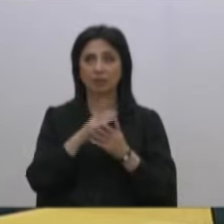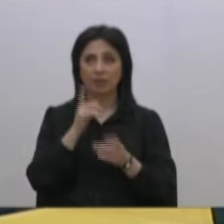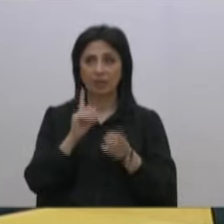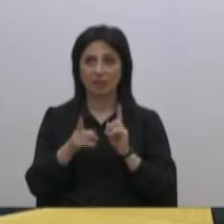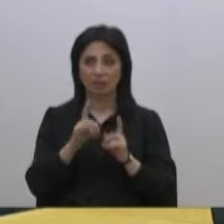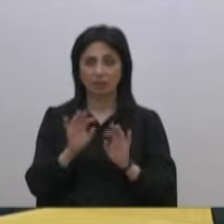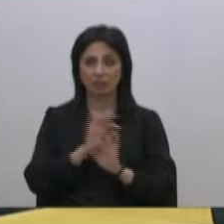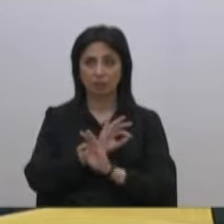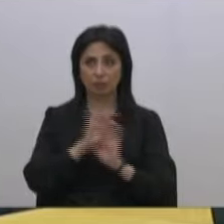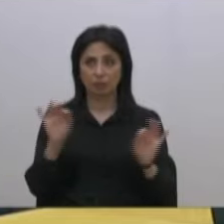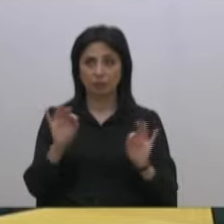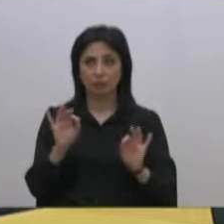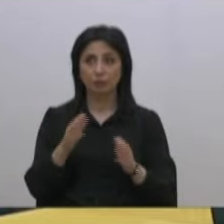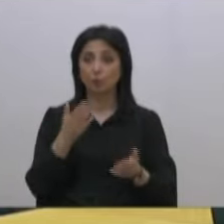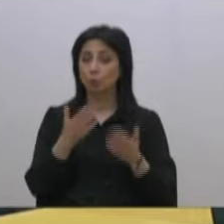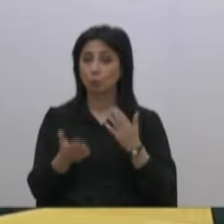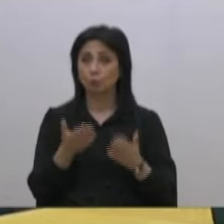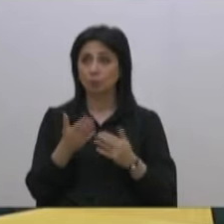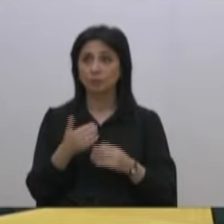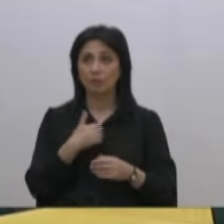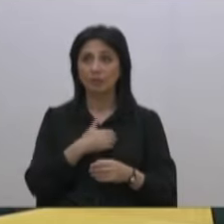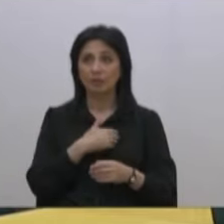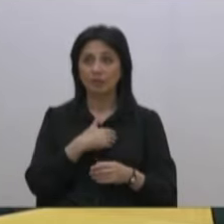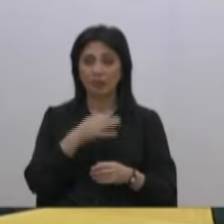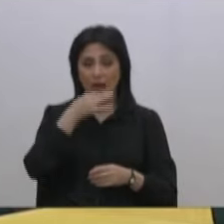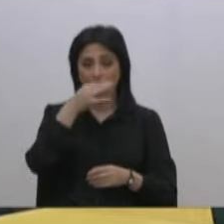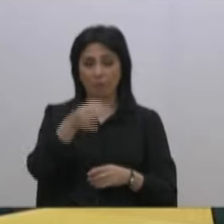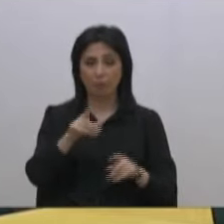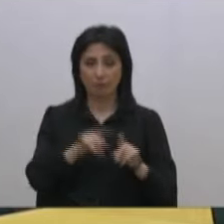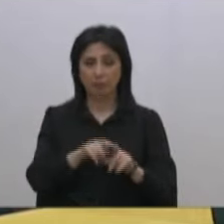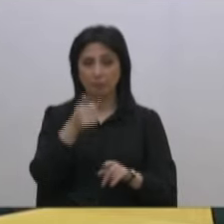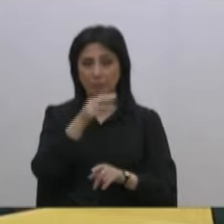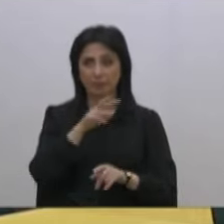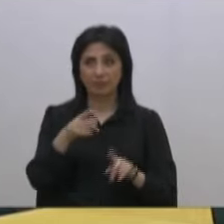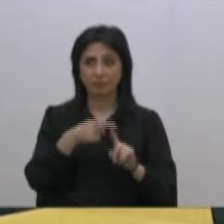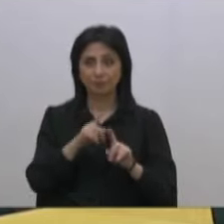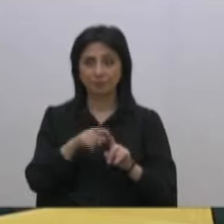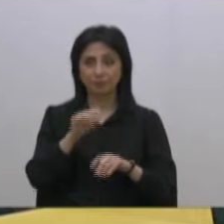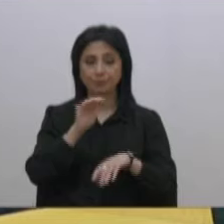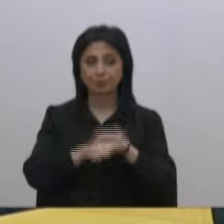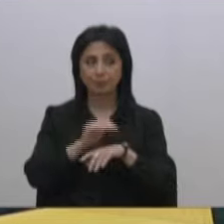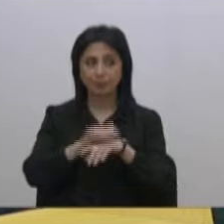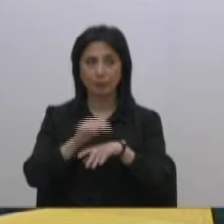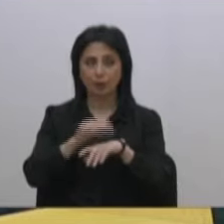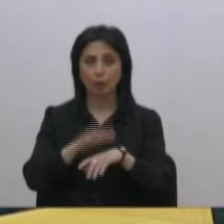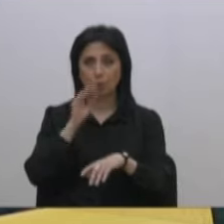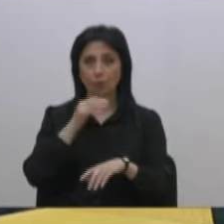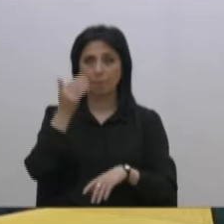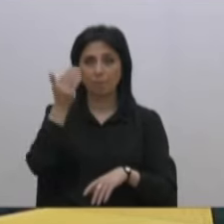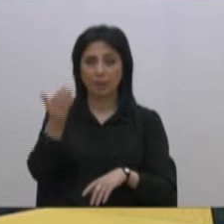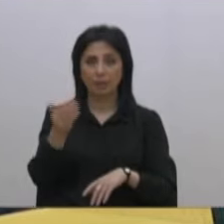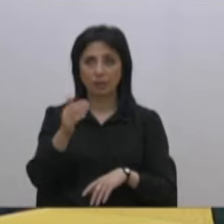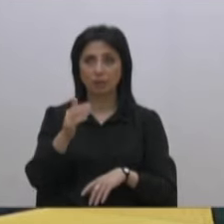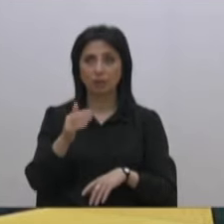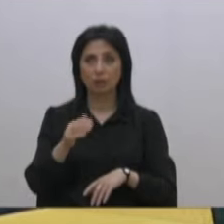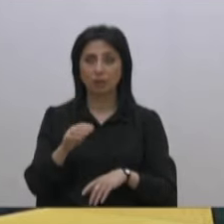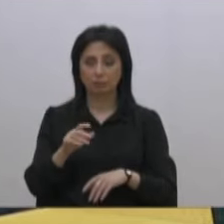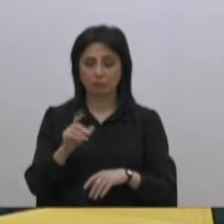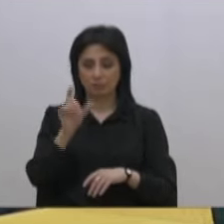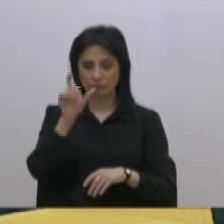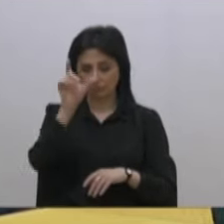ნამდვილად შთამბეჭდავი. თუმცა მე მინდა გამოვეხმაურო ასევე პრემიერ-მინისტრის იმ არგუმენტებს, როდესაც მან